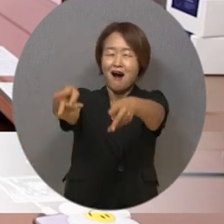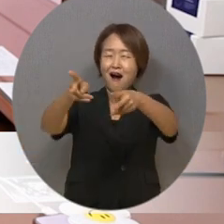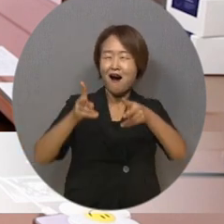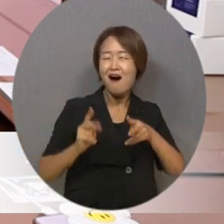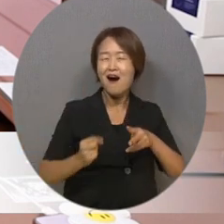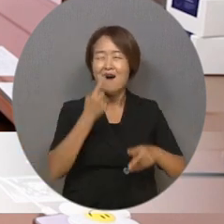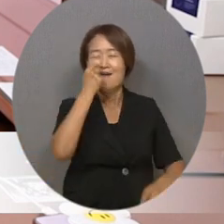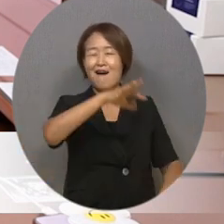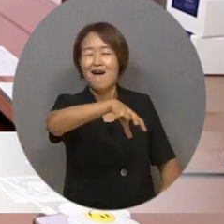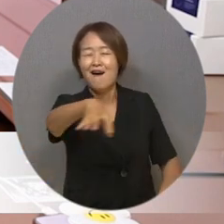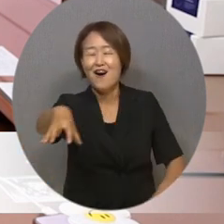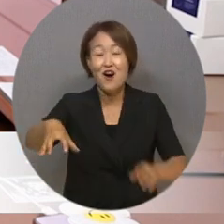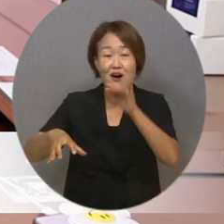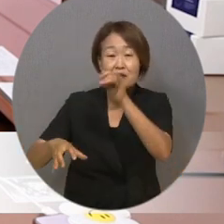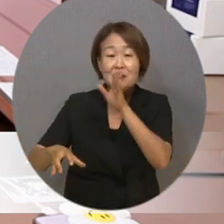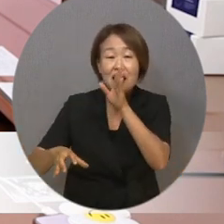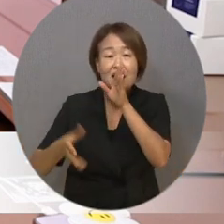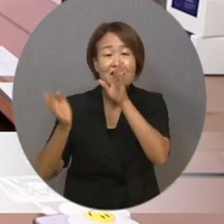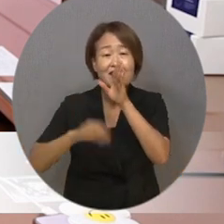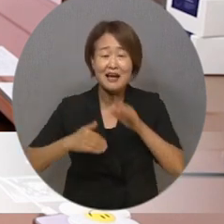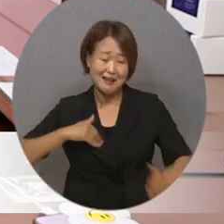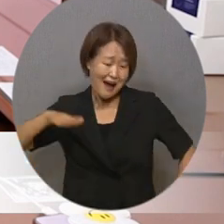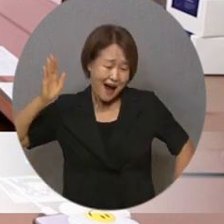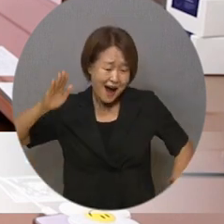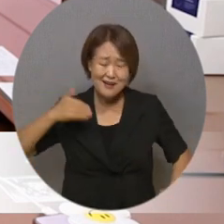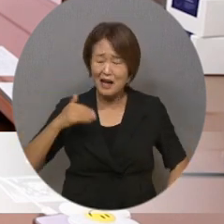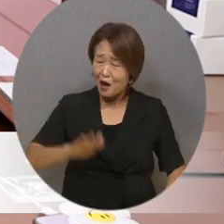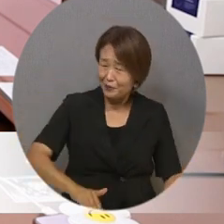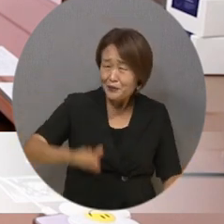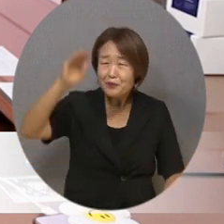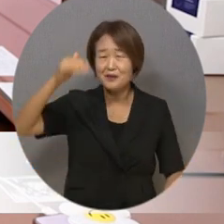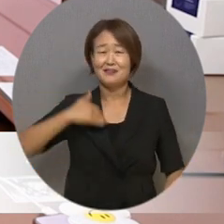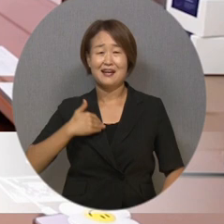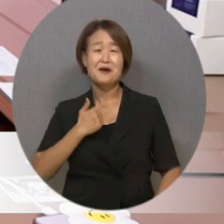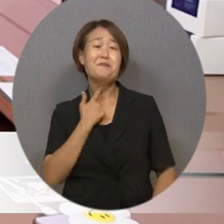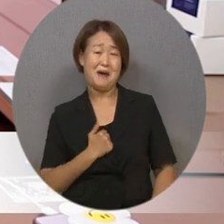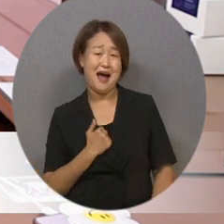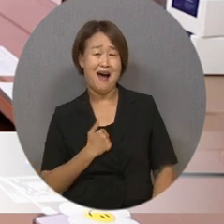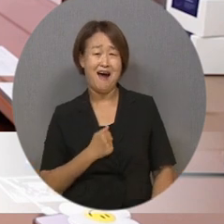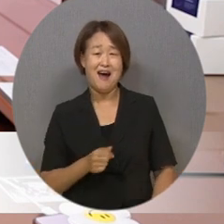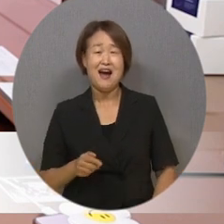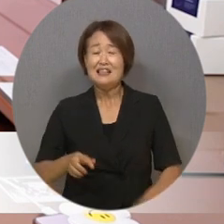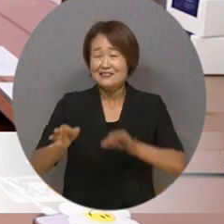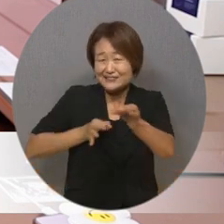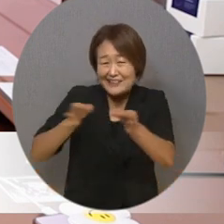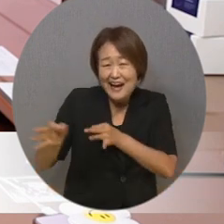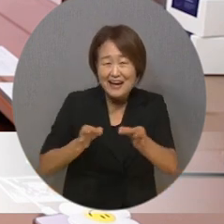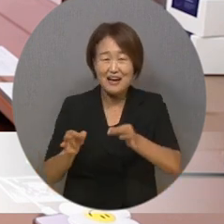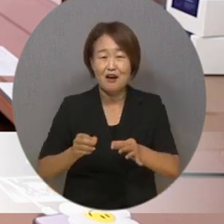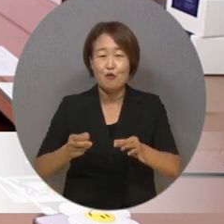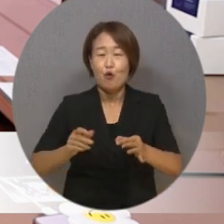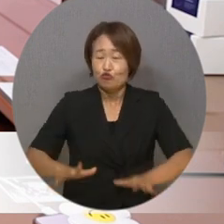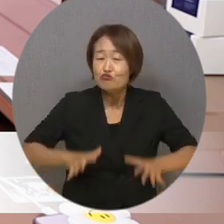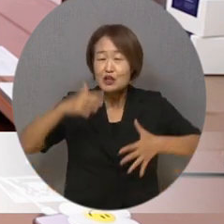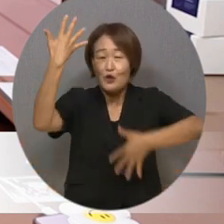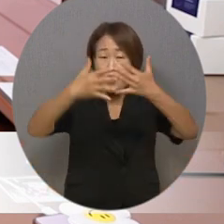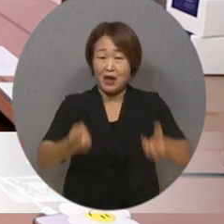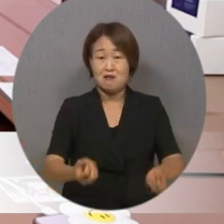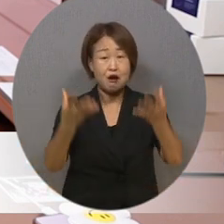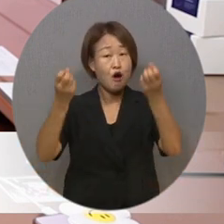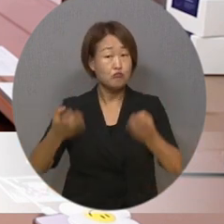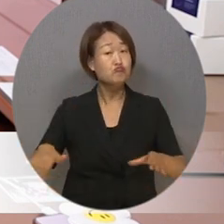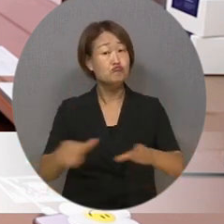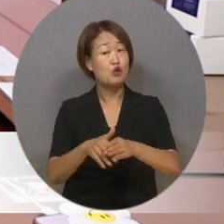멋진 장소도 있지만 학창시절을 부산에서 보낸 저에게는 자갈치 시장, 국제영화제 등이 열리는